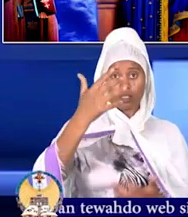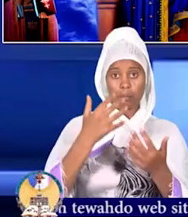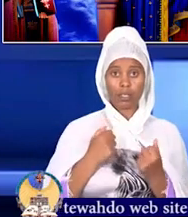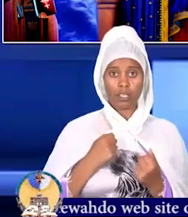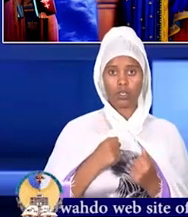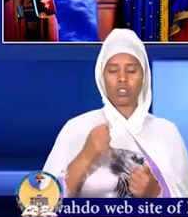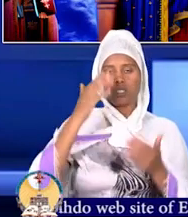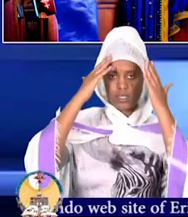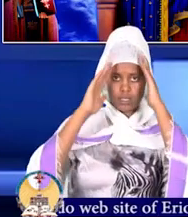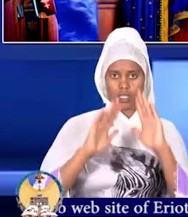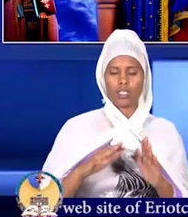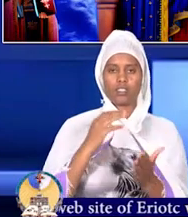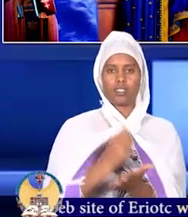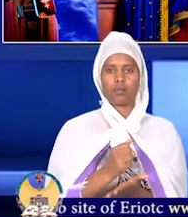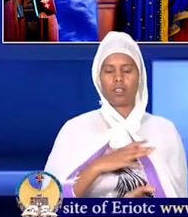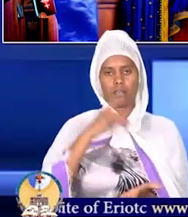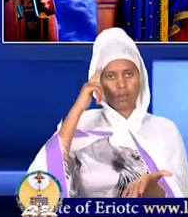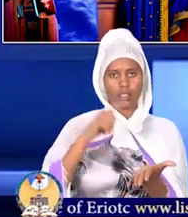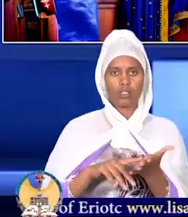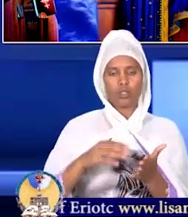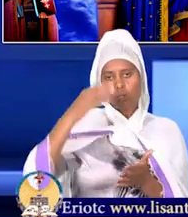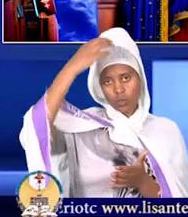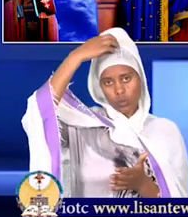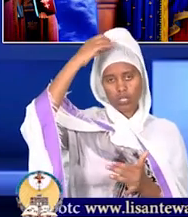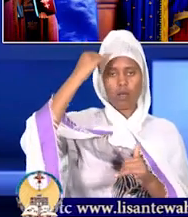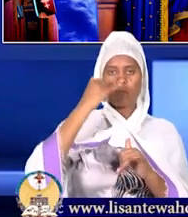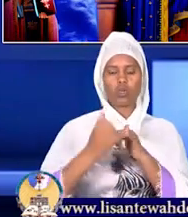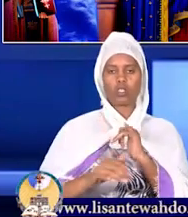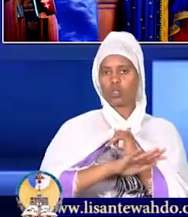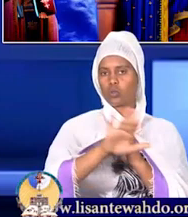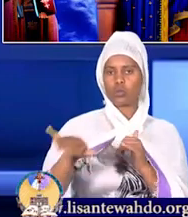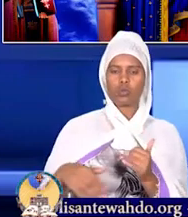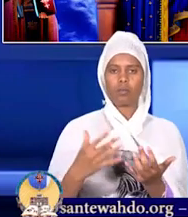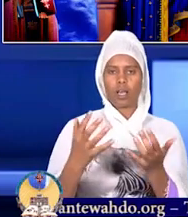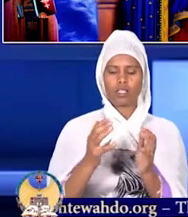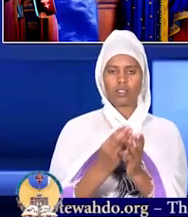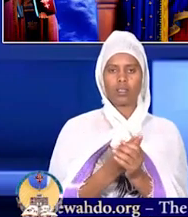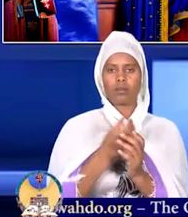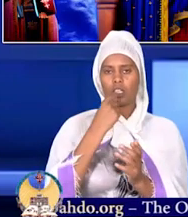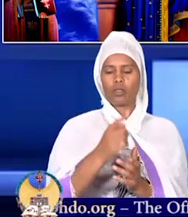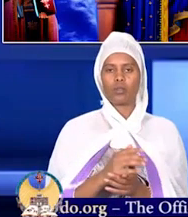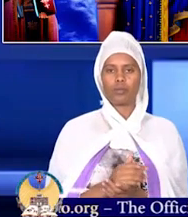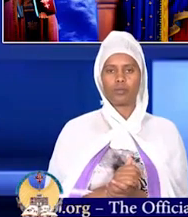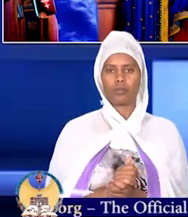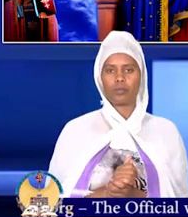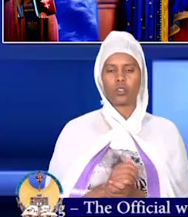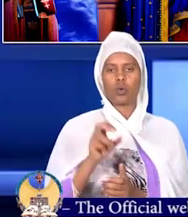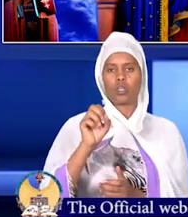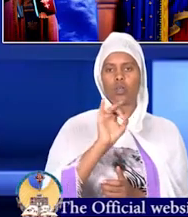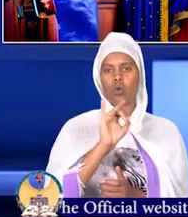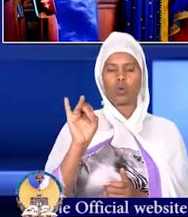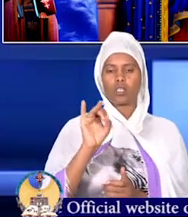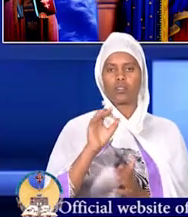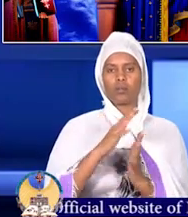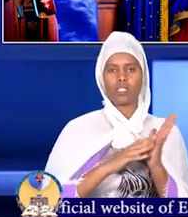ንርእስኻ ምእማን እዚ ጸጋ ዘኹ ምዃኑ ይነግረና። ጎይታውን ኣብ መወዳእታ ንኩሉ ጥቕልል ኣቢሉ ክነግረና